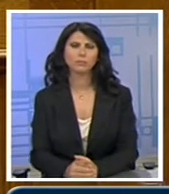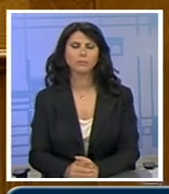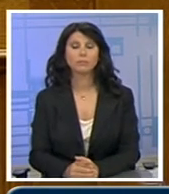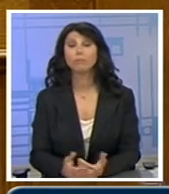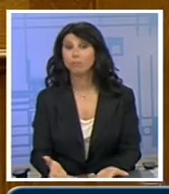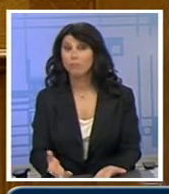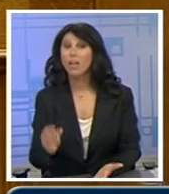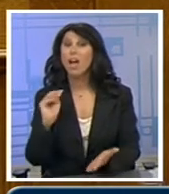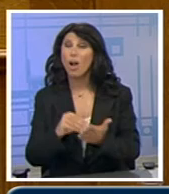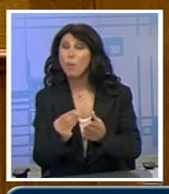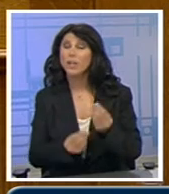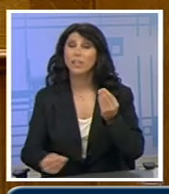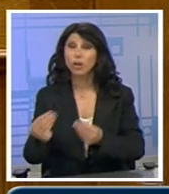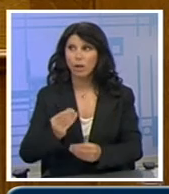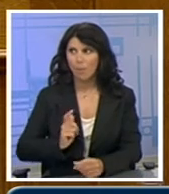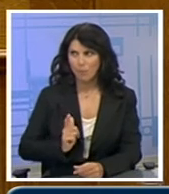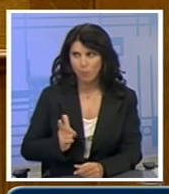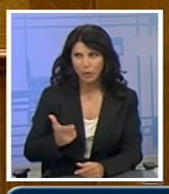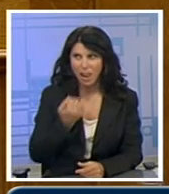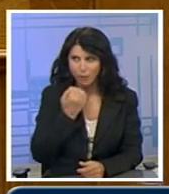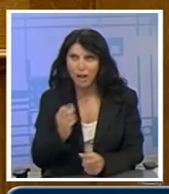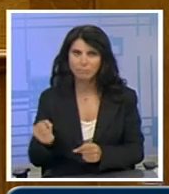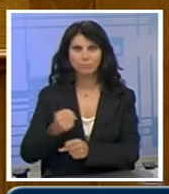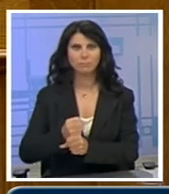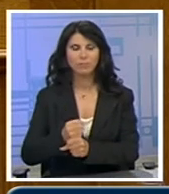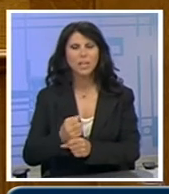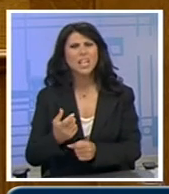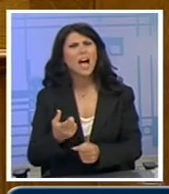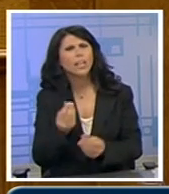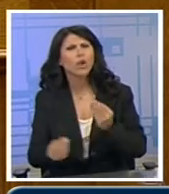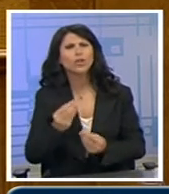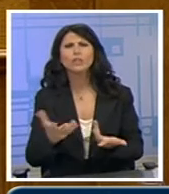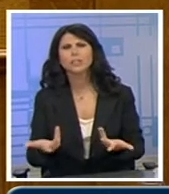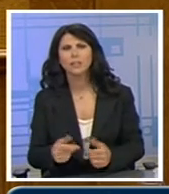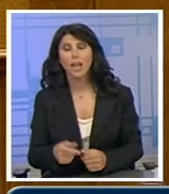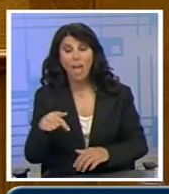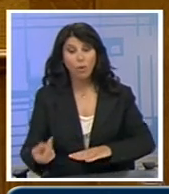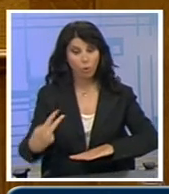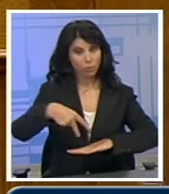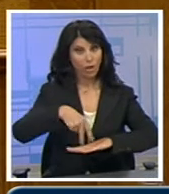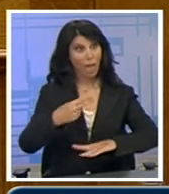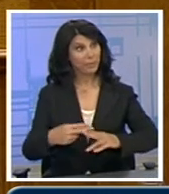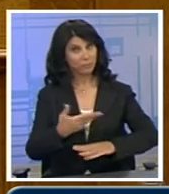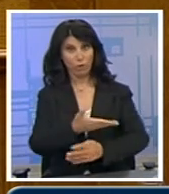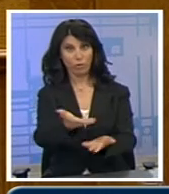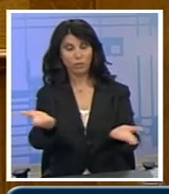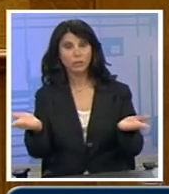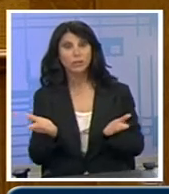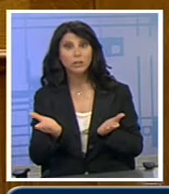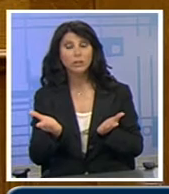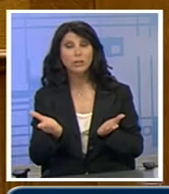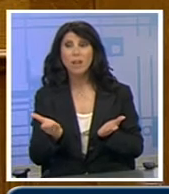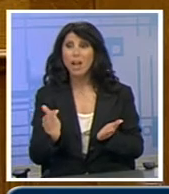Ακόμη δε χειρότερο από το να καιροφυλακτεί κανείς είναι να δηλώνει επισήμως από αυτό εδώ το βήμα, απευθυνόμενος